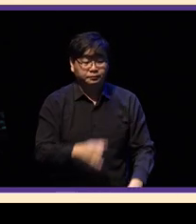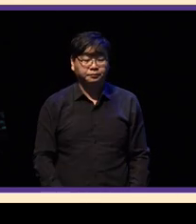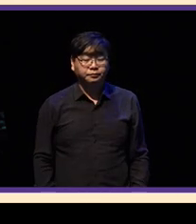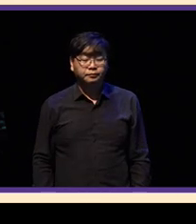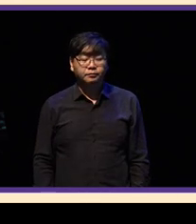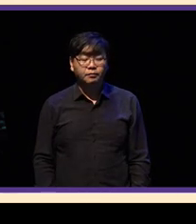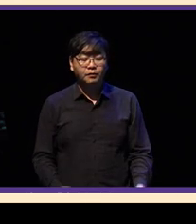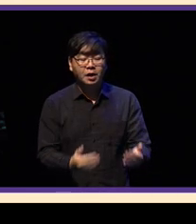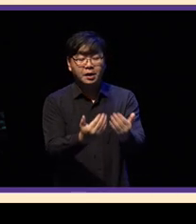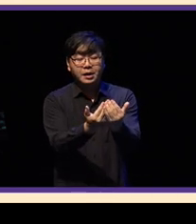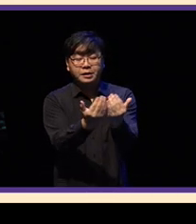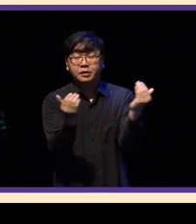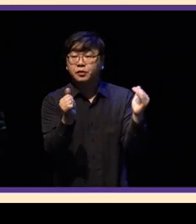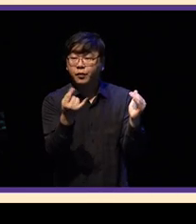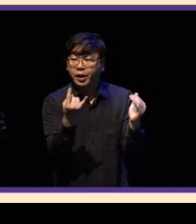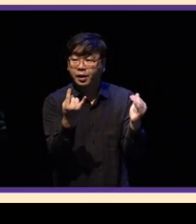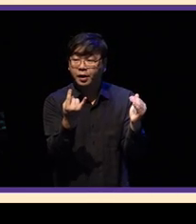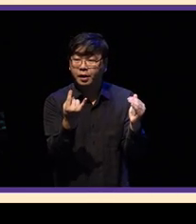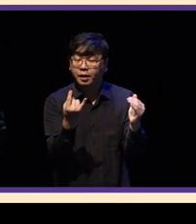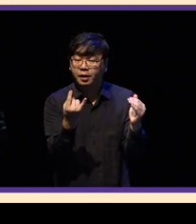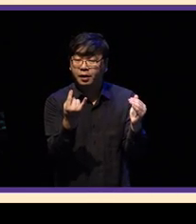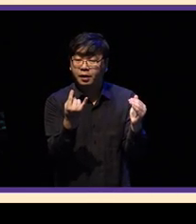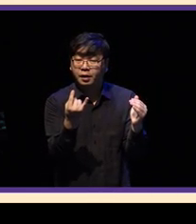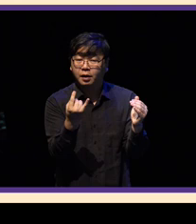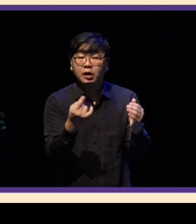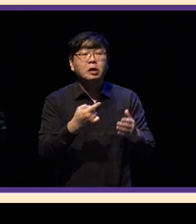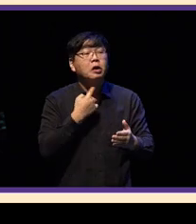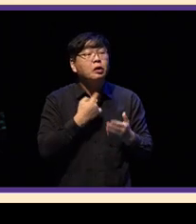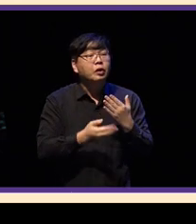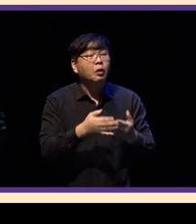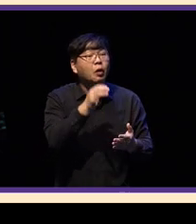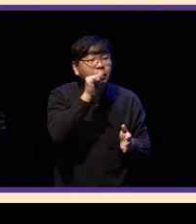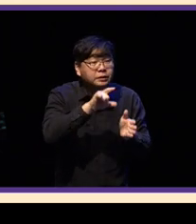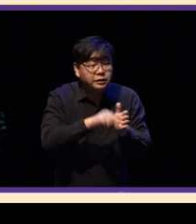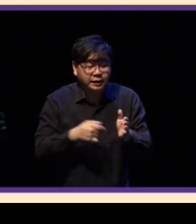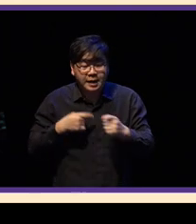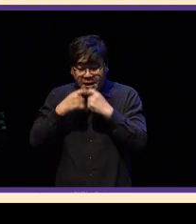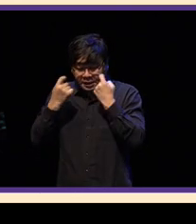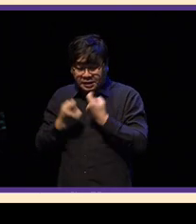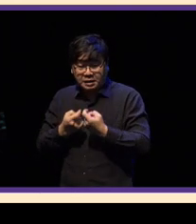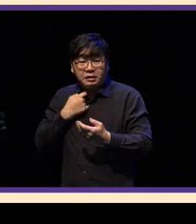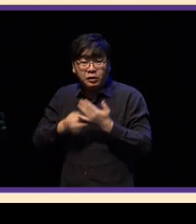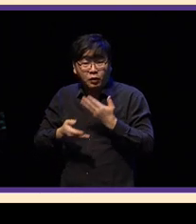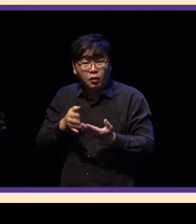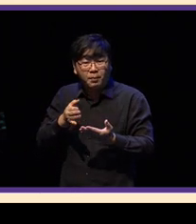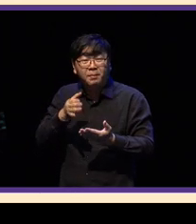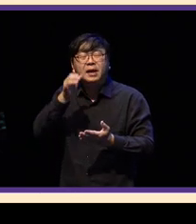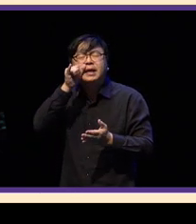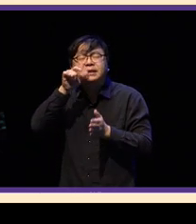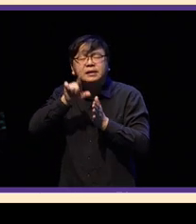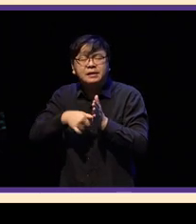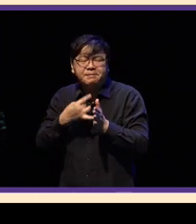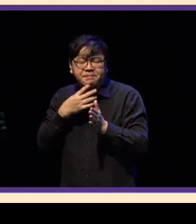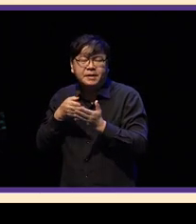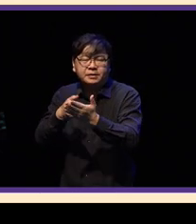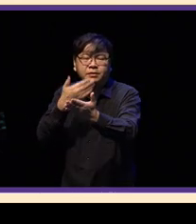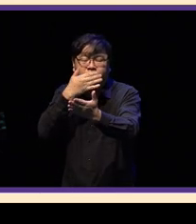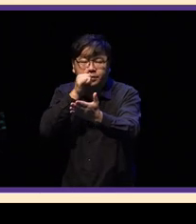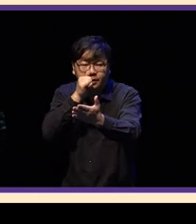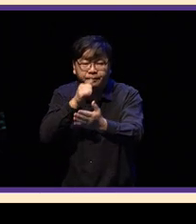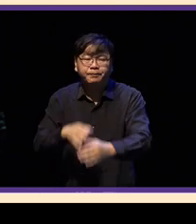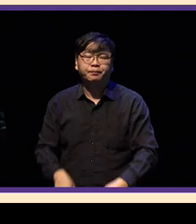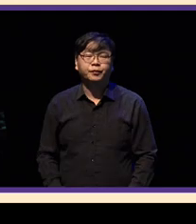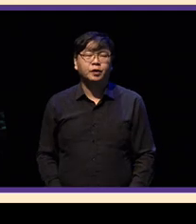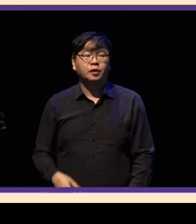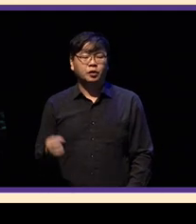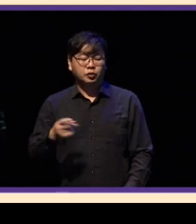실적이 있다고 하더라도 기획자로서의 개인 실적하고 그런 것들이 있는 분들이 가능하고 또 한 가지는 이제